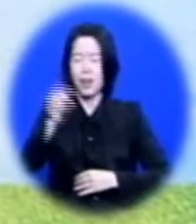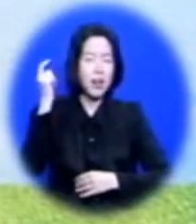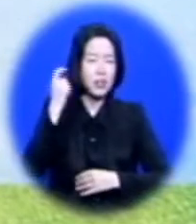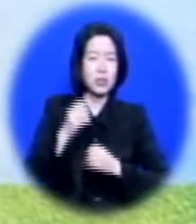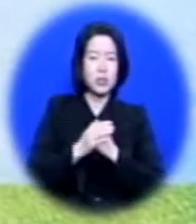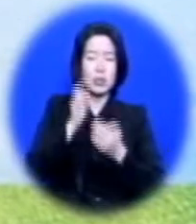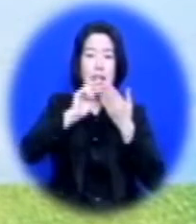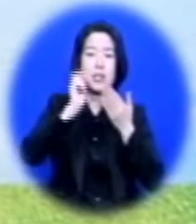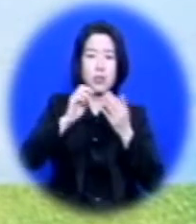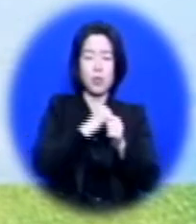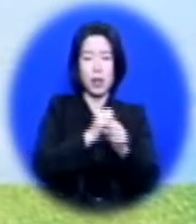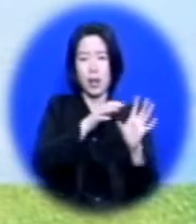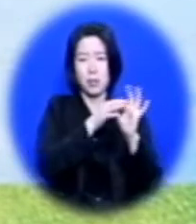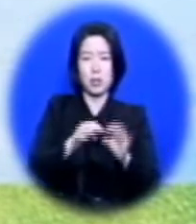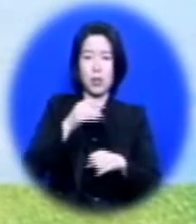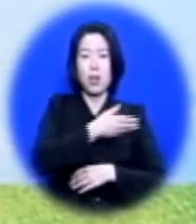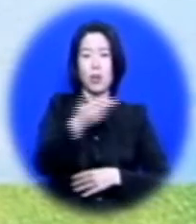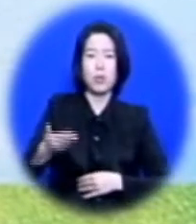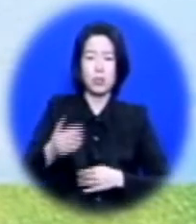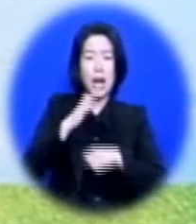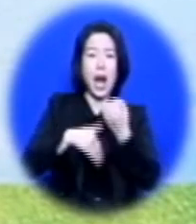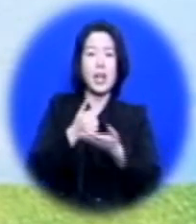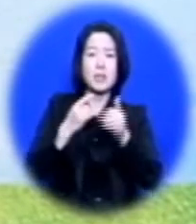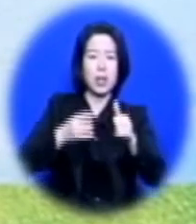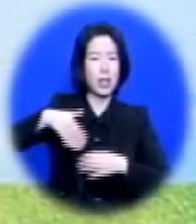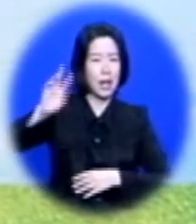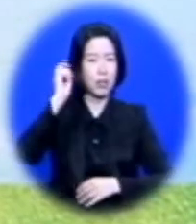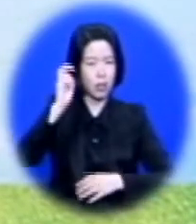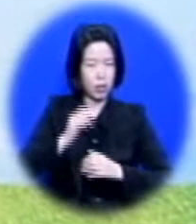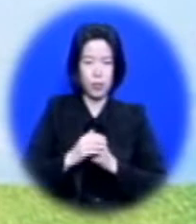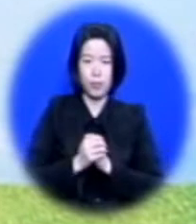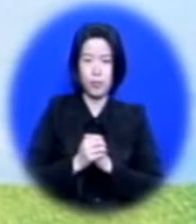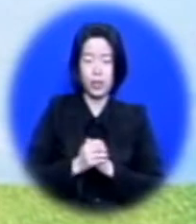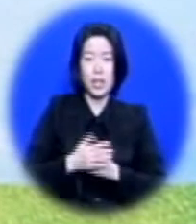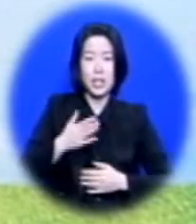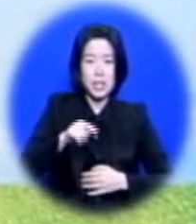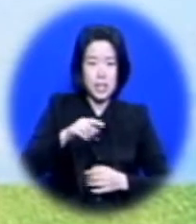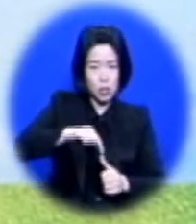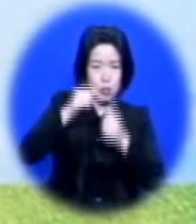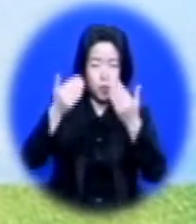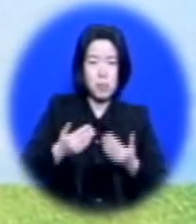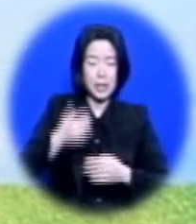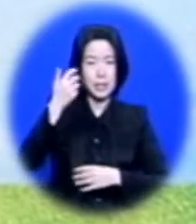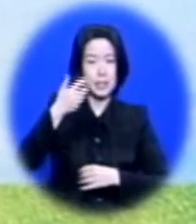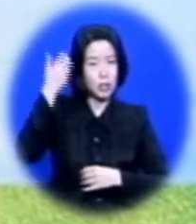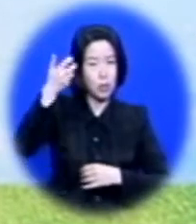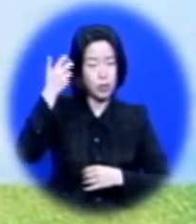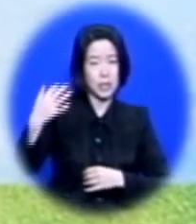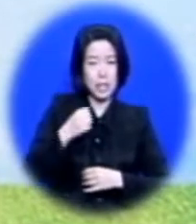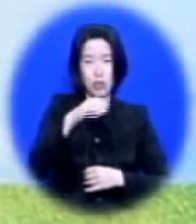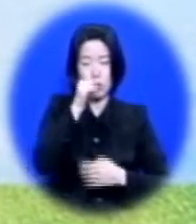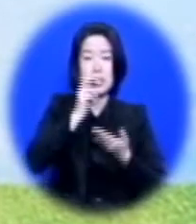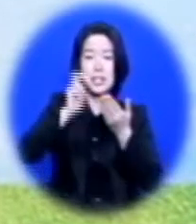찬송하면서 여러분들은 하나님께로 갈 것입니다 이 구원받은 영혼이 가지고 있는 찬송이